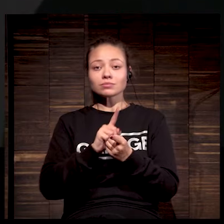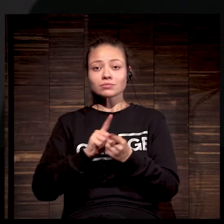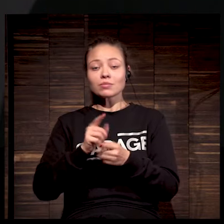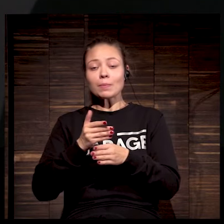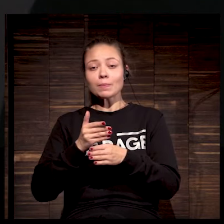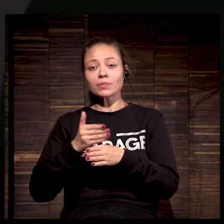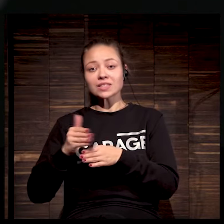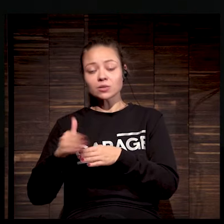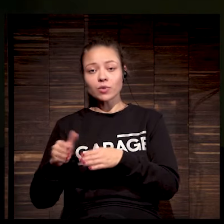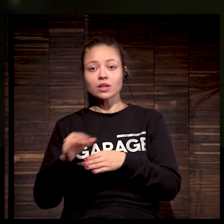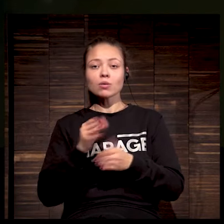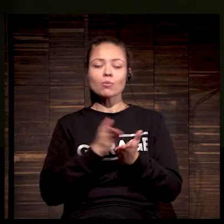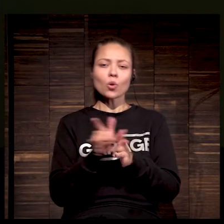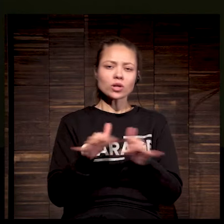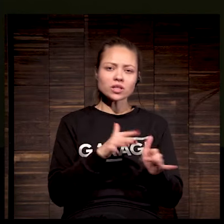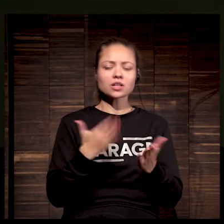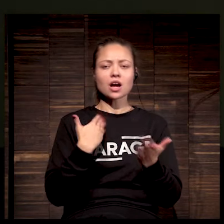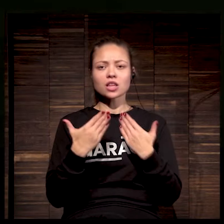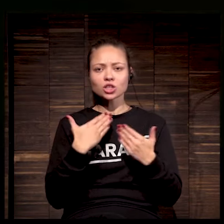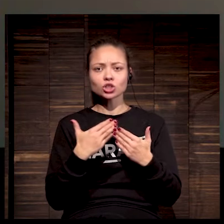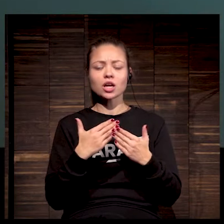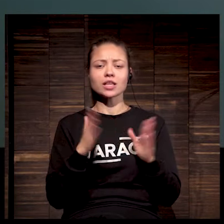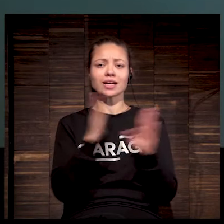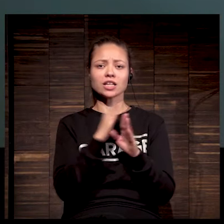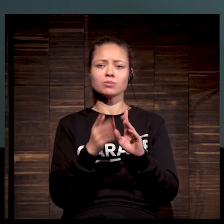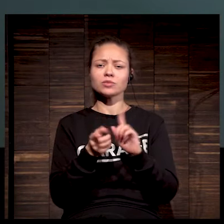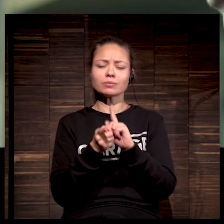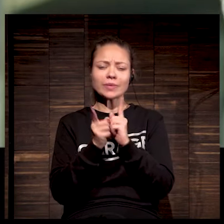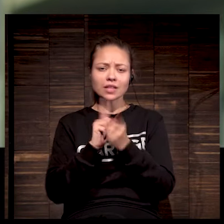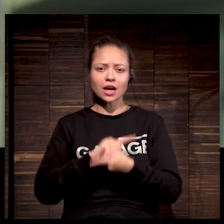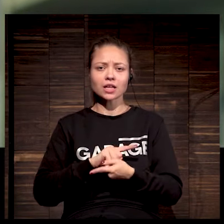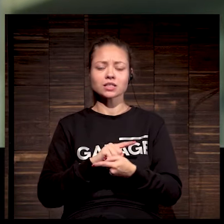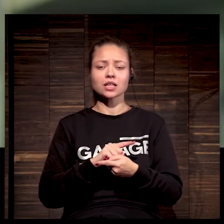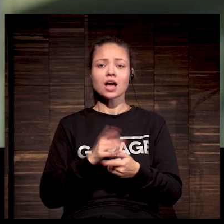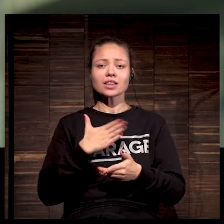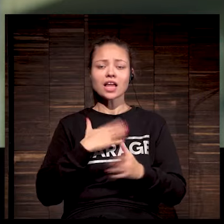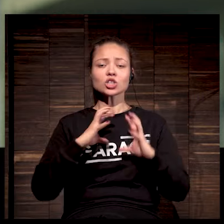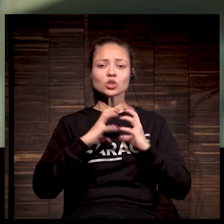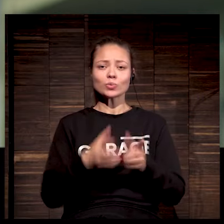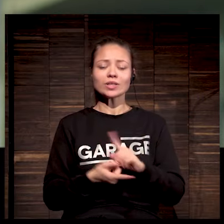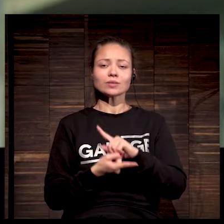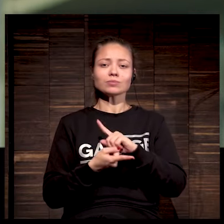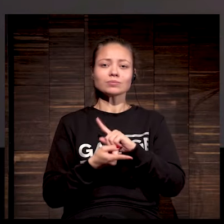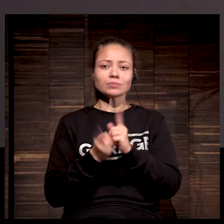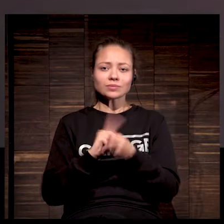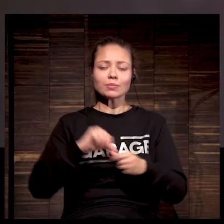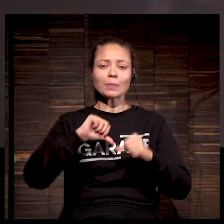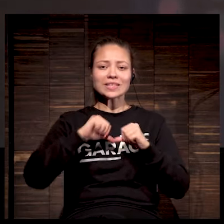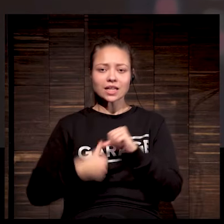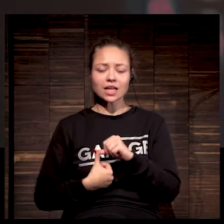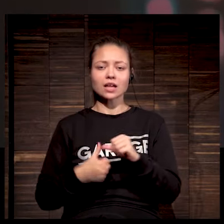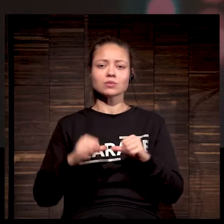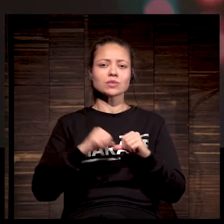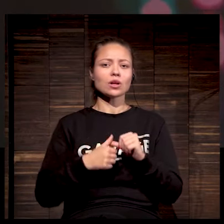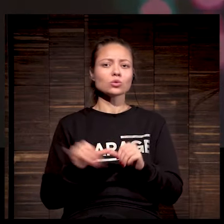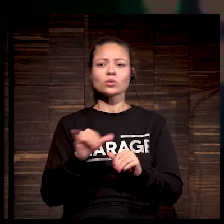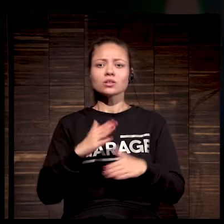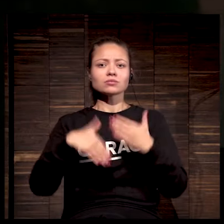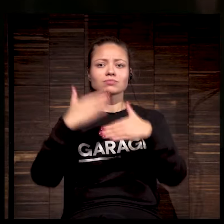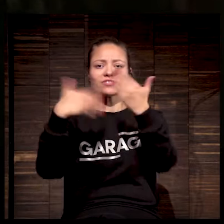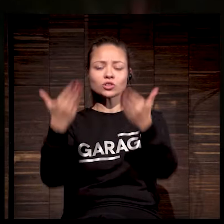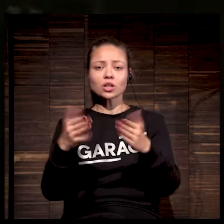отношения происходит изменения климата и тоскует наш мир постоянно меняется постоянно куда-то движется